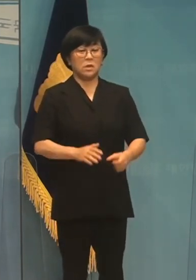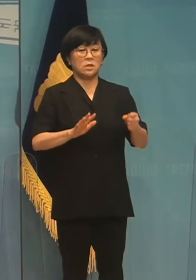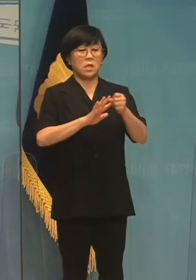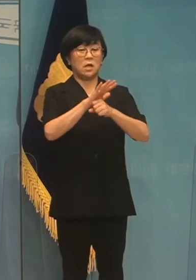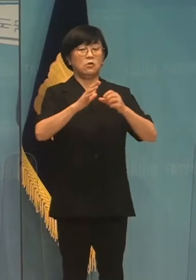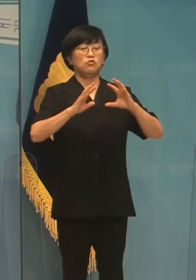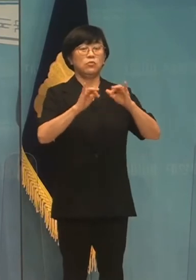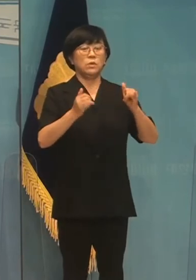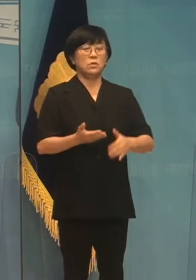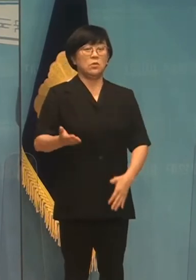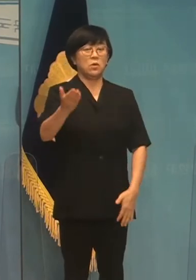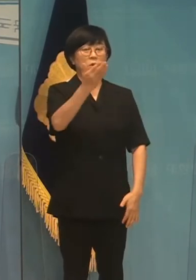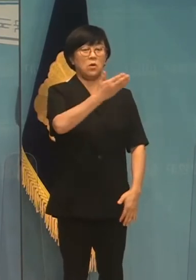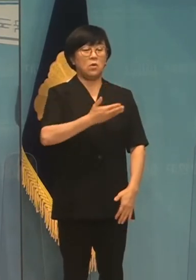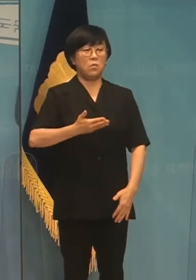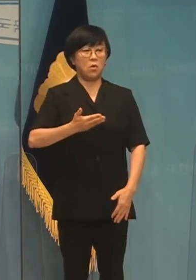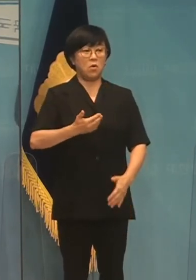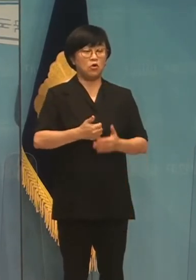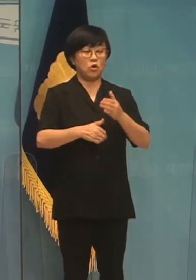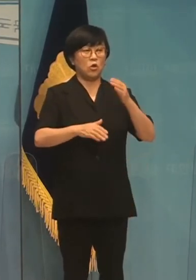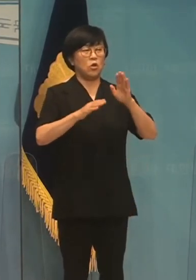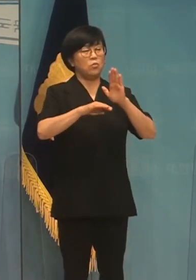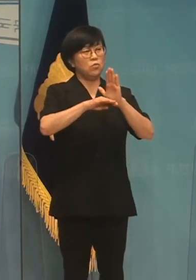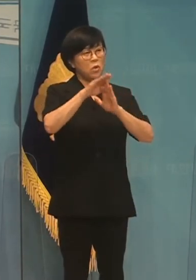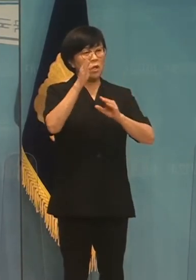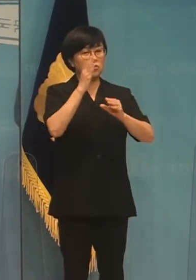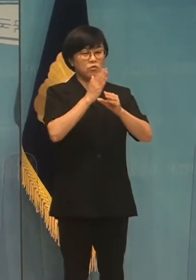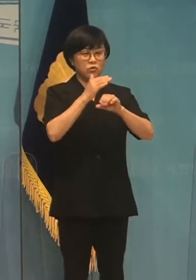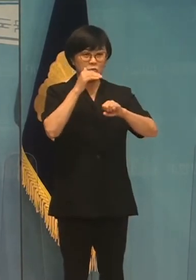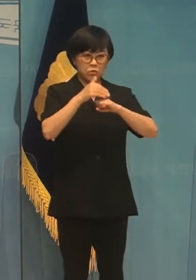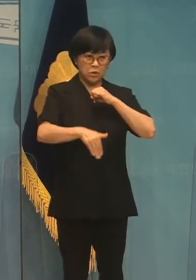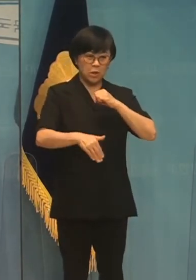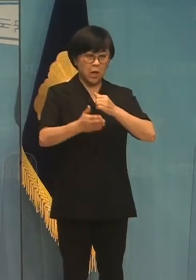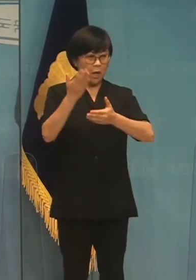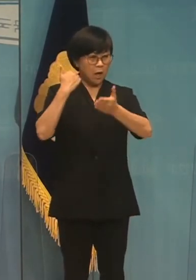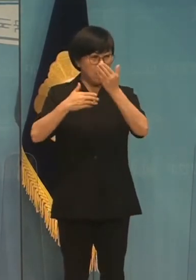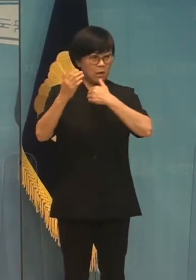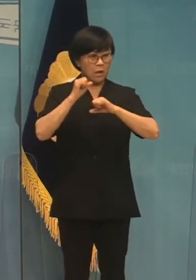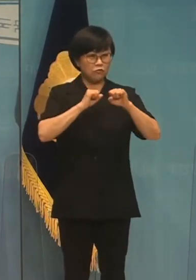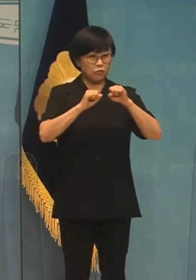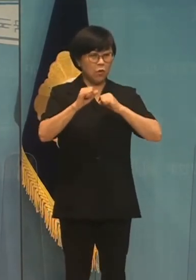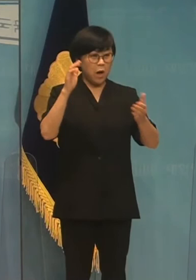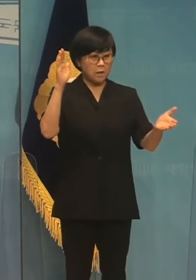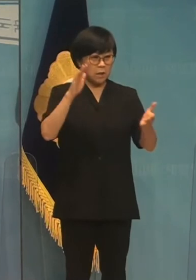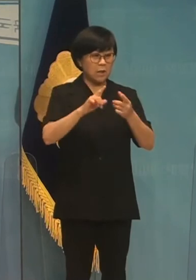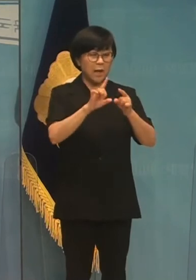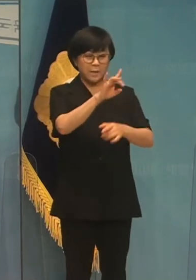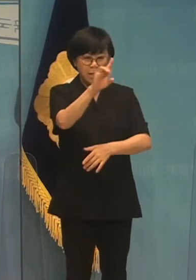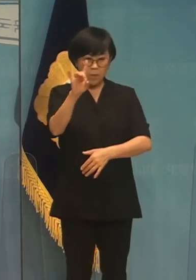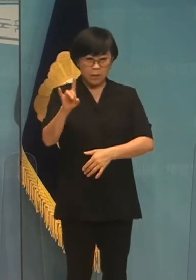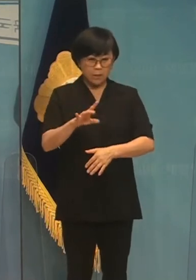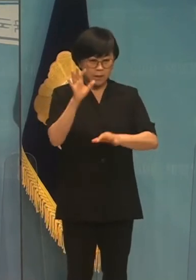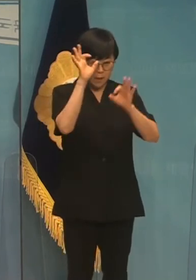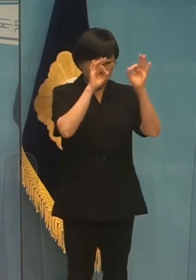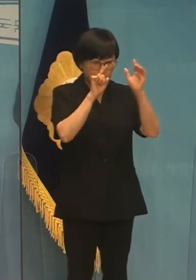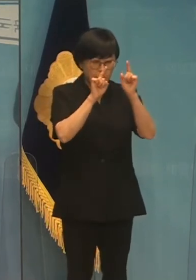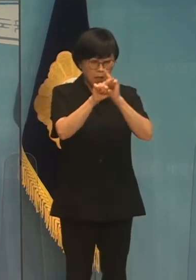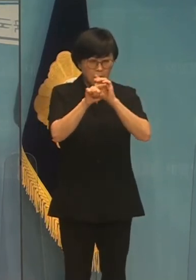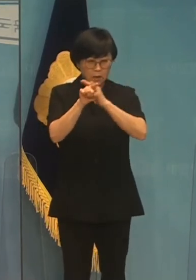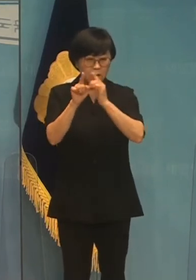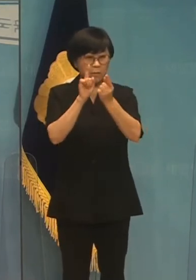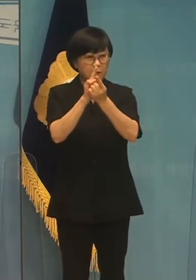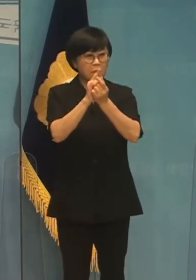사랑하는 국민 여러분, 수사파 척결은 옛날 운동권 학생들을 한 사람 한 사람